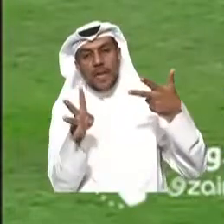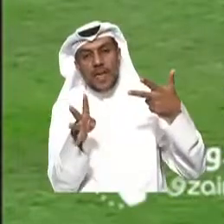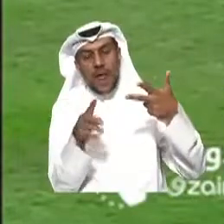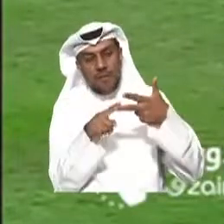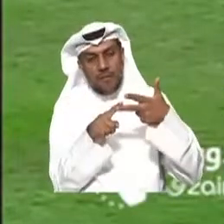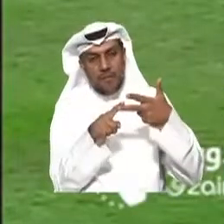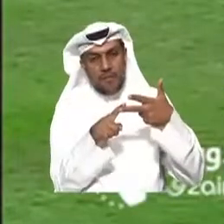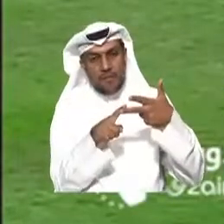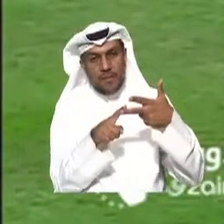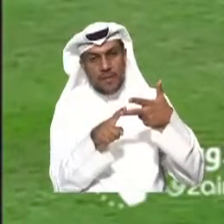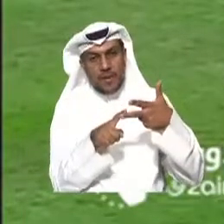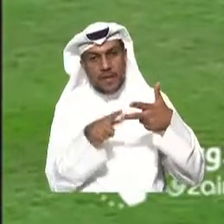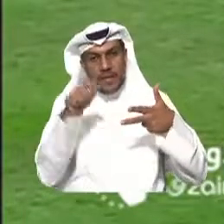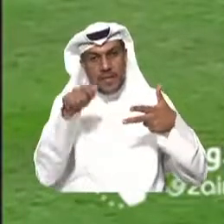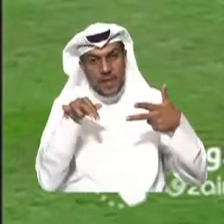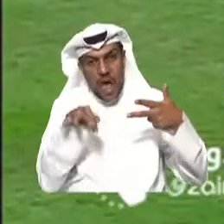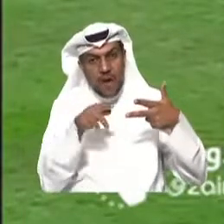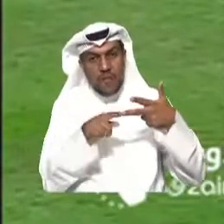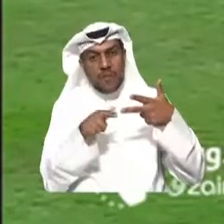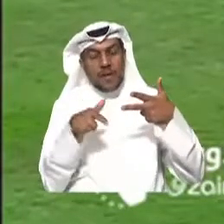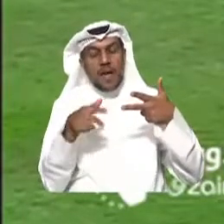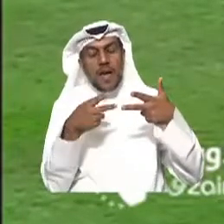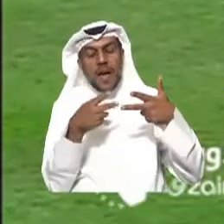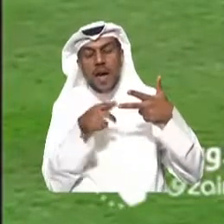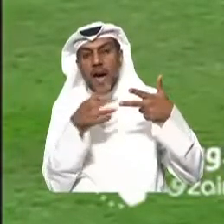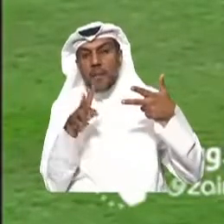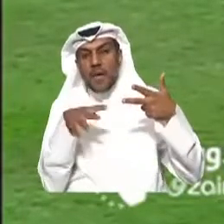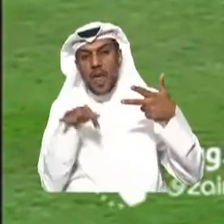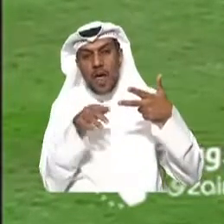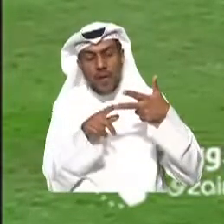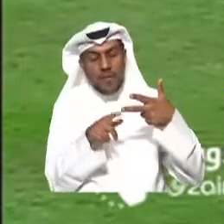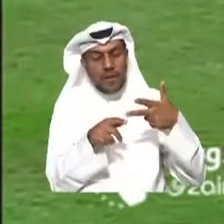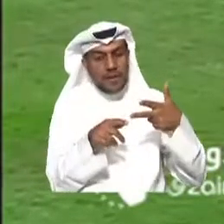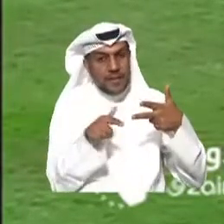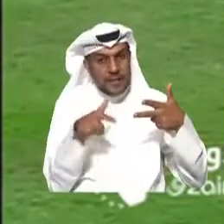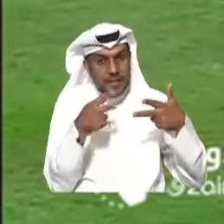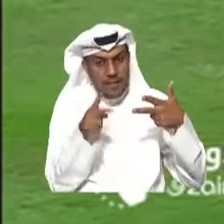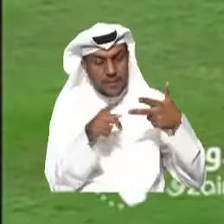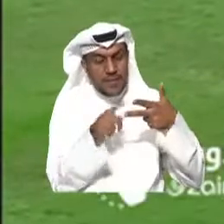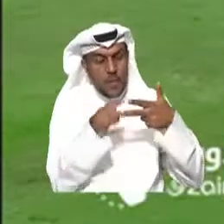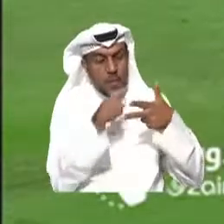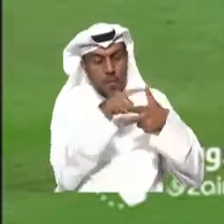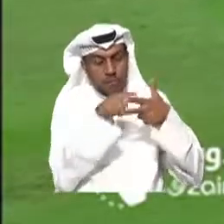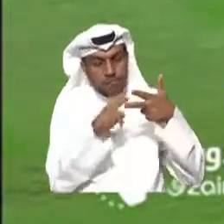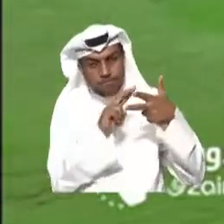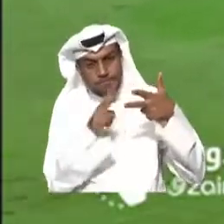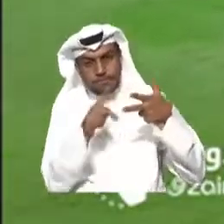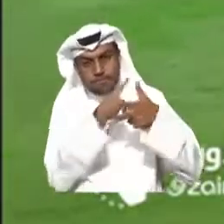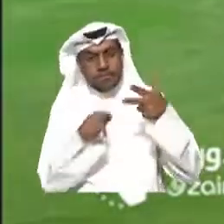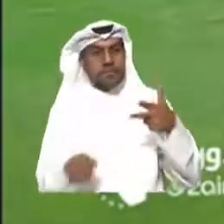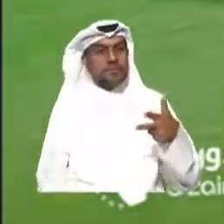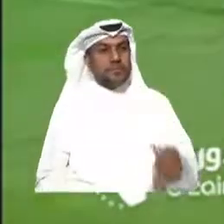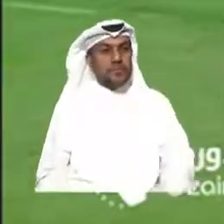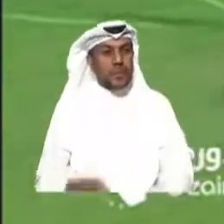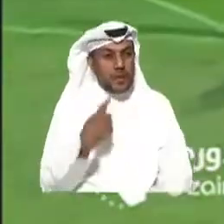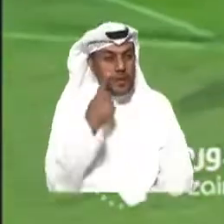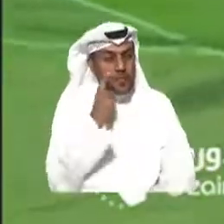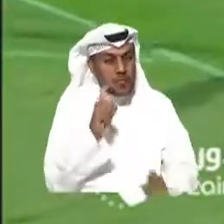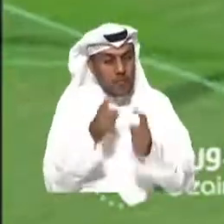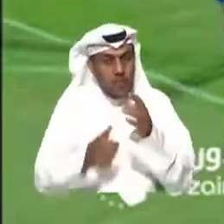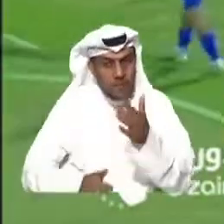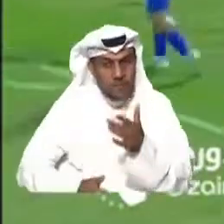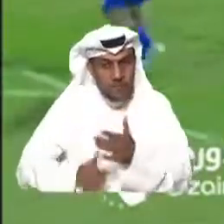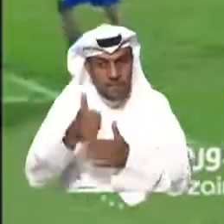جاء ذلك في حفل اعلان الشراكه بين الاتحاد وشركه زين والتي سترعى انشطه الاتحاد في جميع مسابقاته وهي